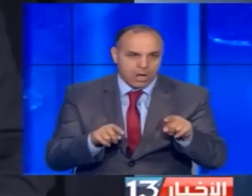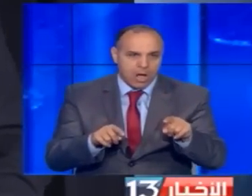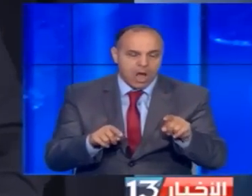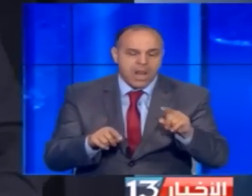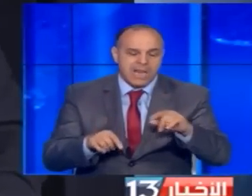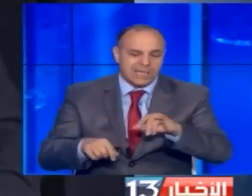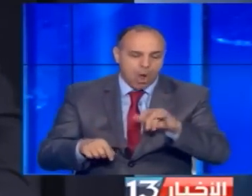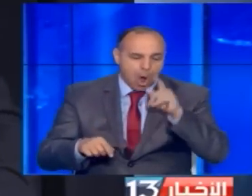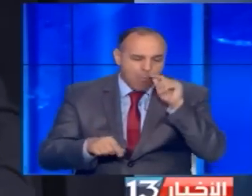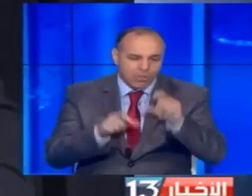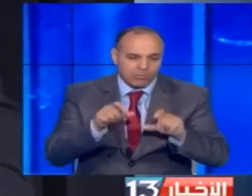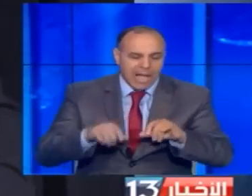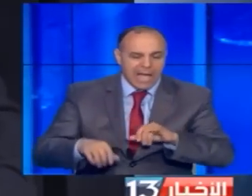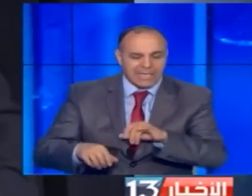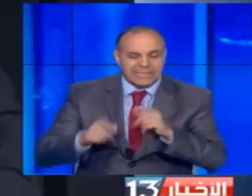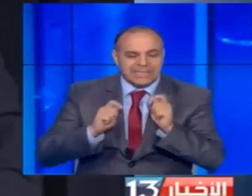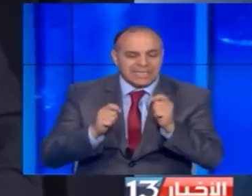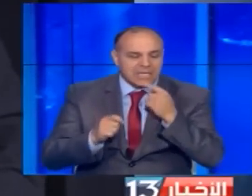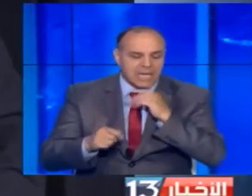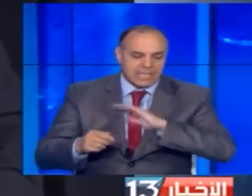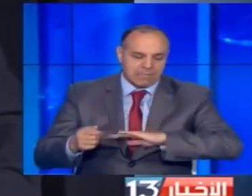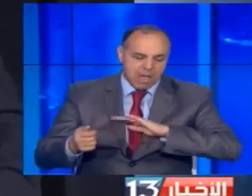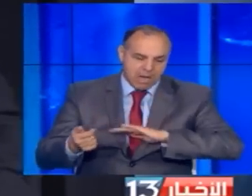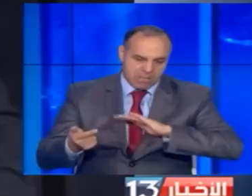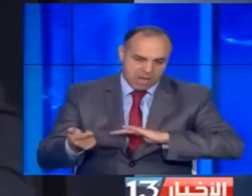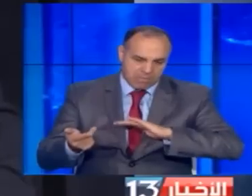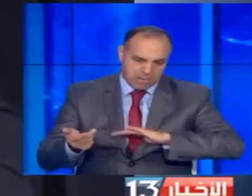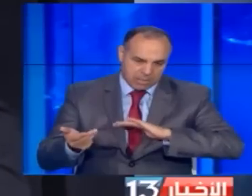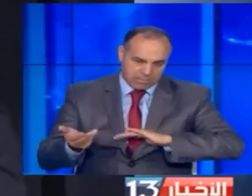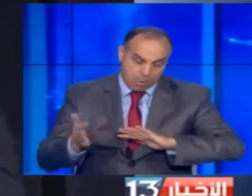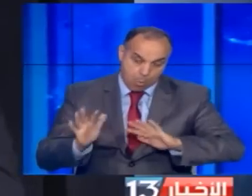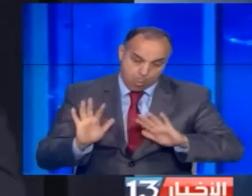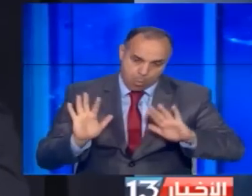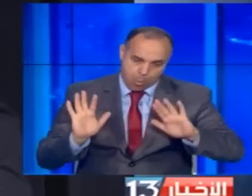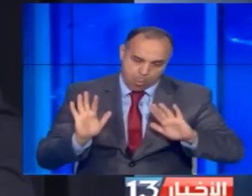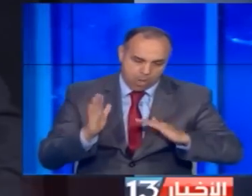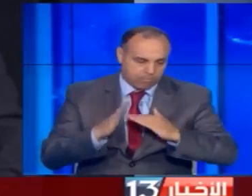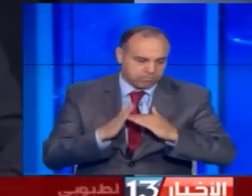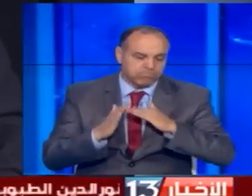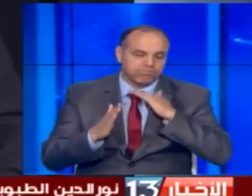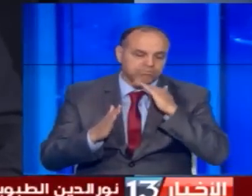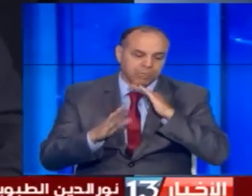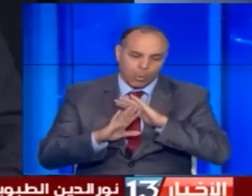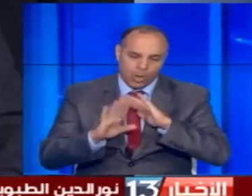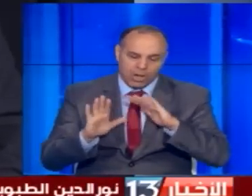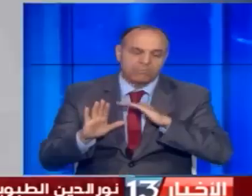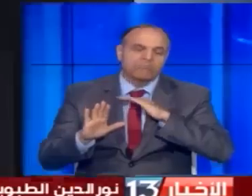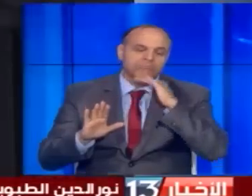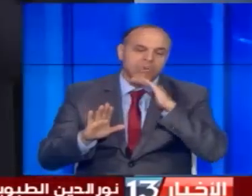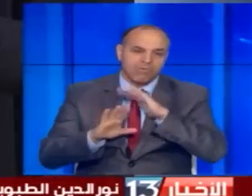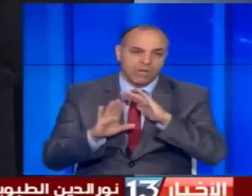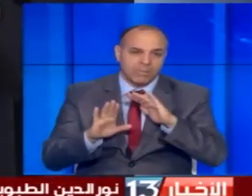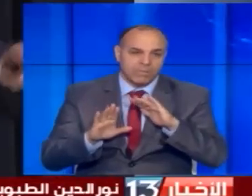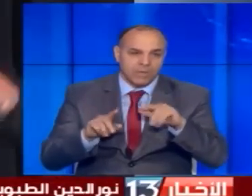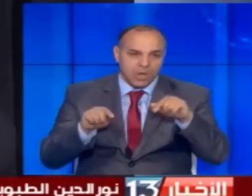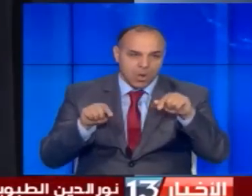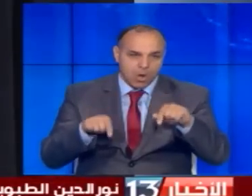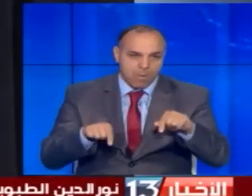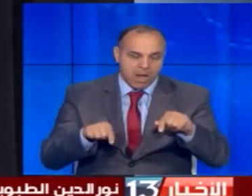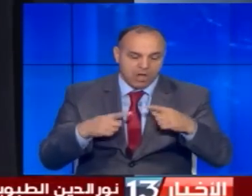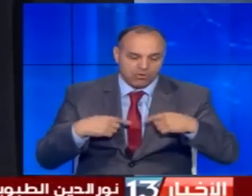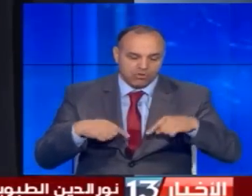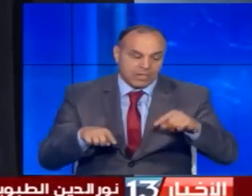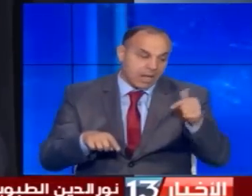السياسة صبرنا عليكم بما فيه الكفاية، ولكن نفد صبرنا، لأنه البارح وقعت جلسة